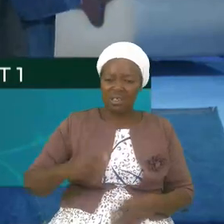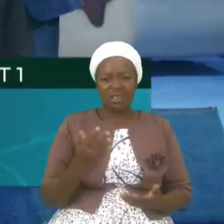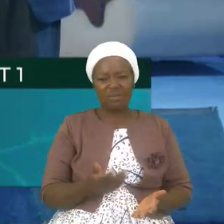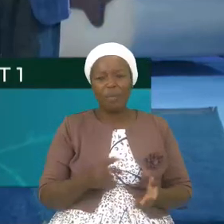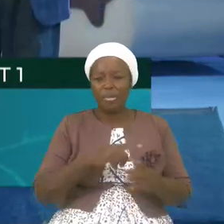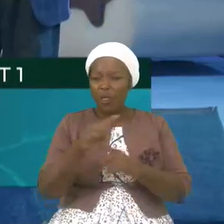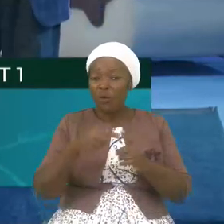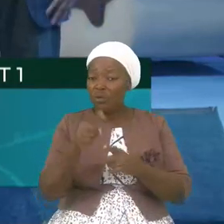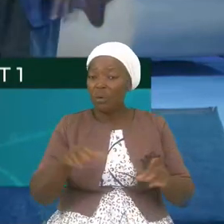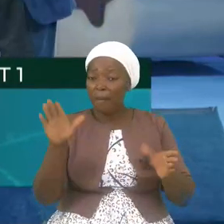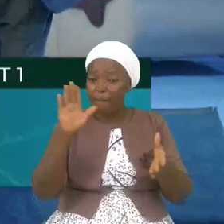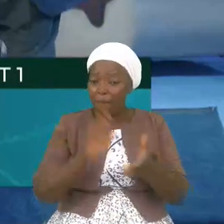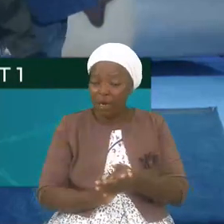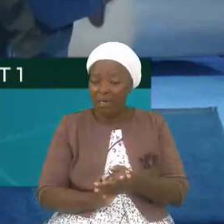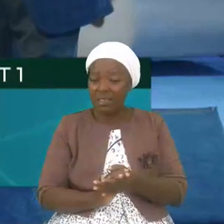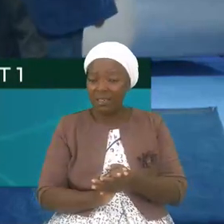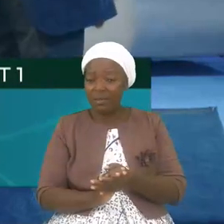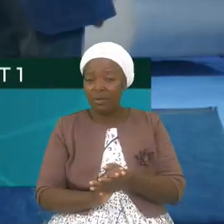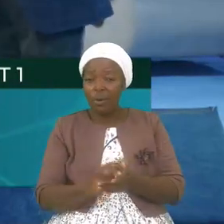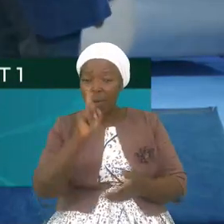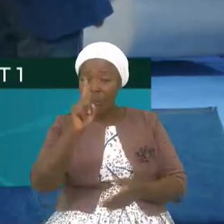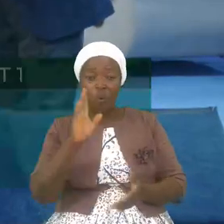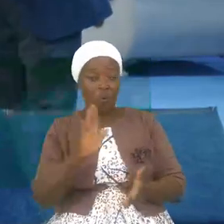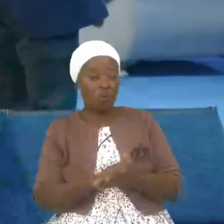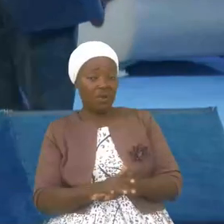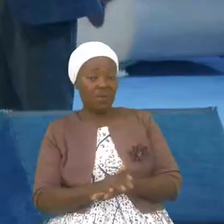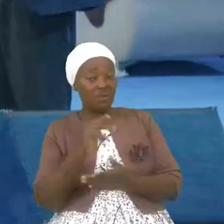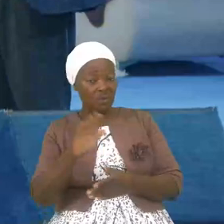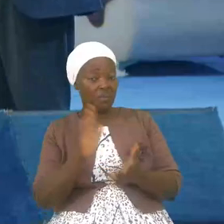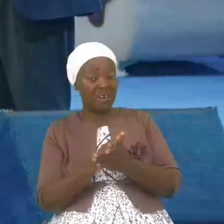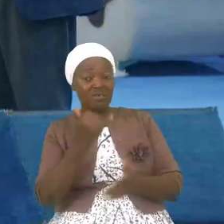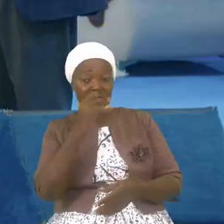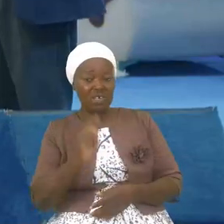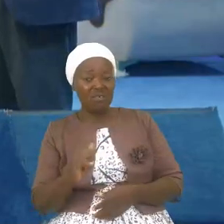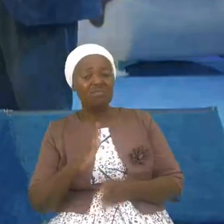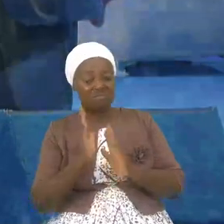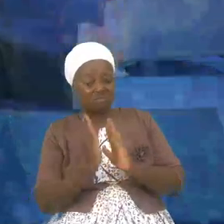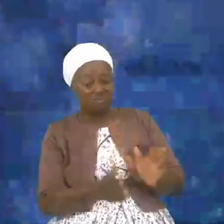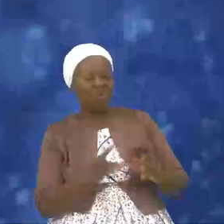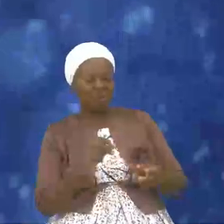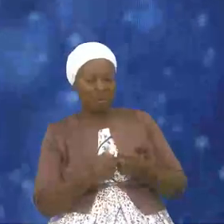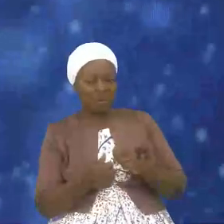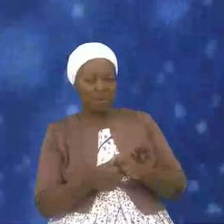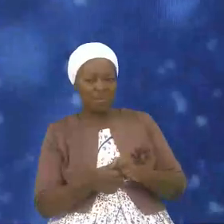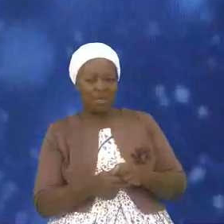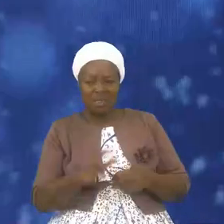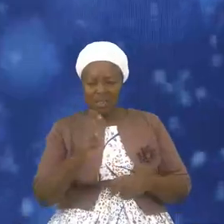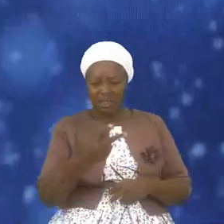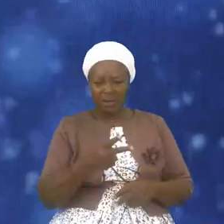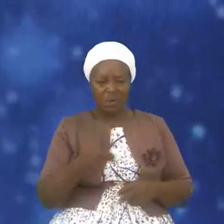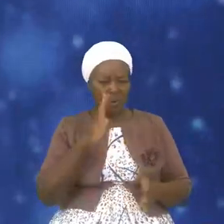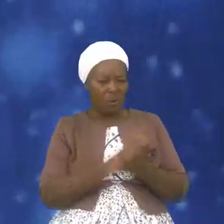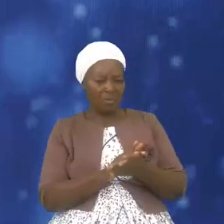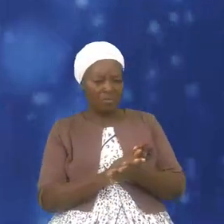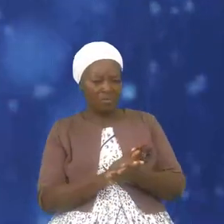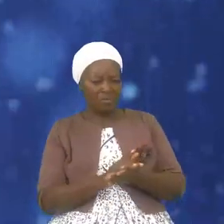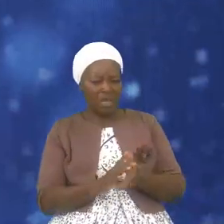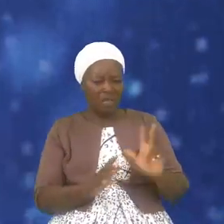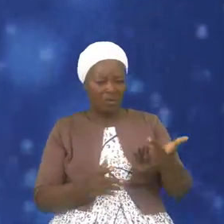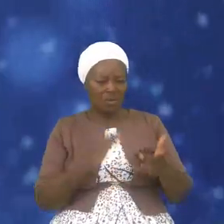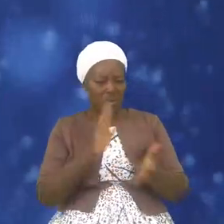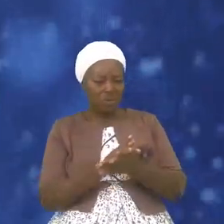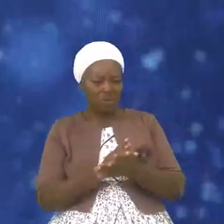ne sois pas méchant à l'excès. Méchant ça. Quand tu t'es marié une seule femme, tu ne t'es même pas marié d'abord. Maintenant, Dieu n'a rien dit. Première, deuxième,